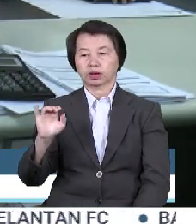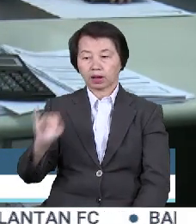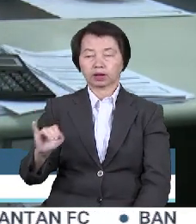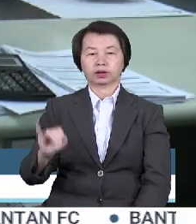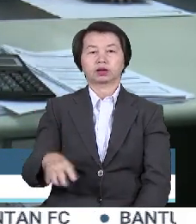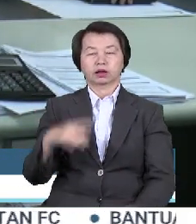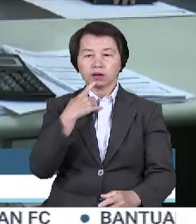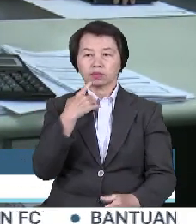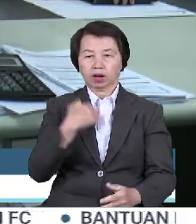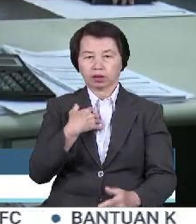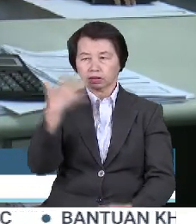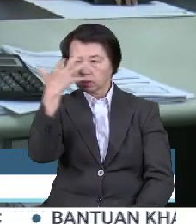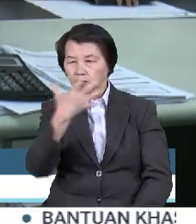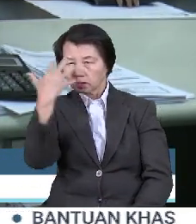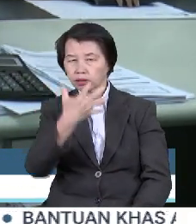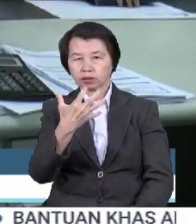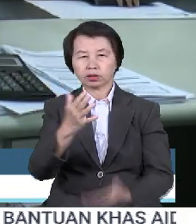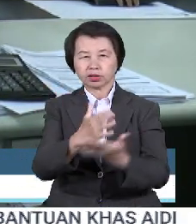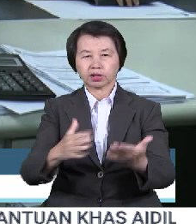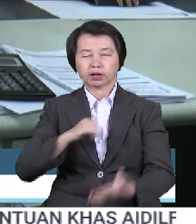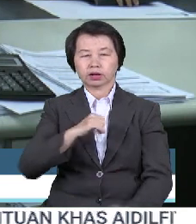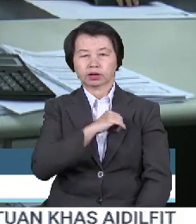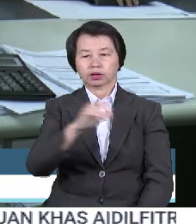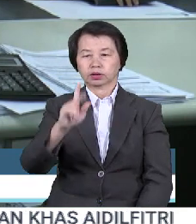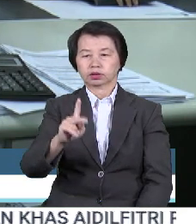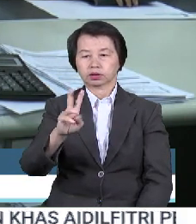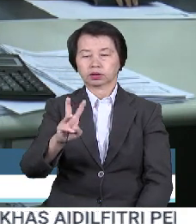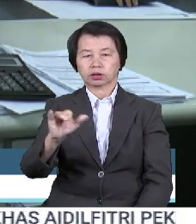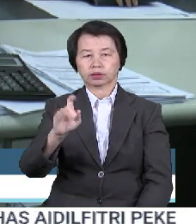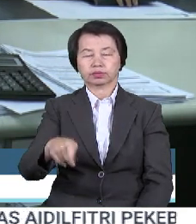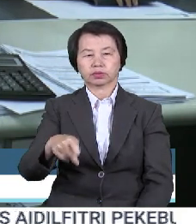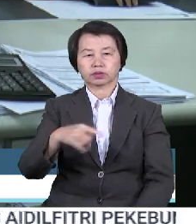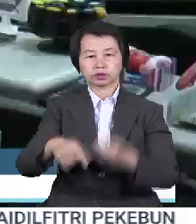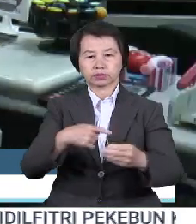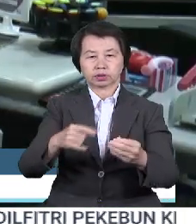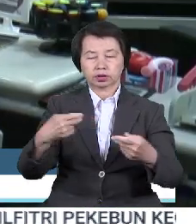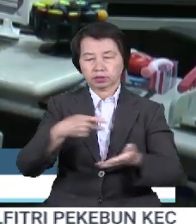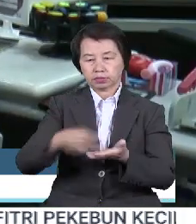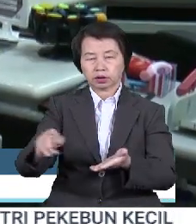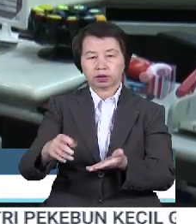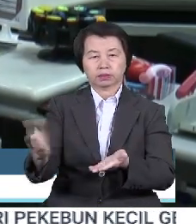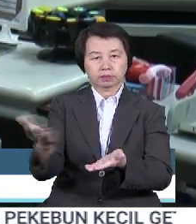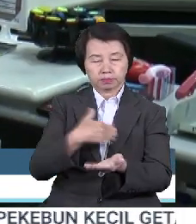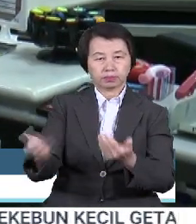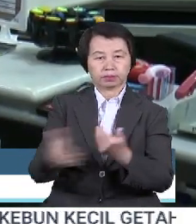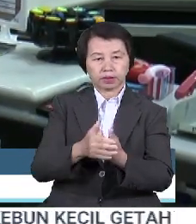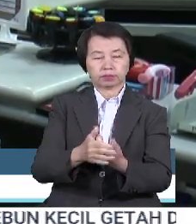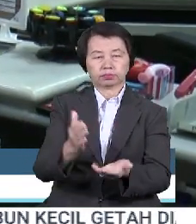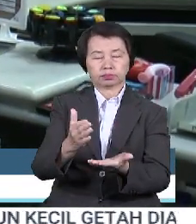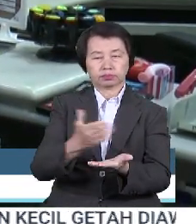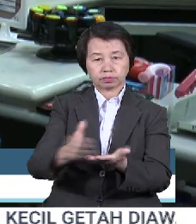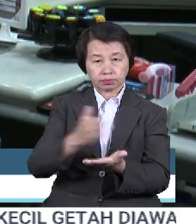juga mengakui terdapat kekeliruan dalam kalangan ahli USB terhubung keperluan pembayaran balik bulanan pembiayaan pribadi ini